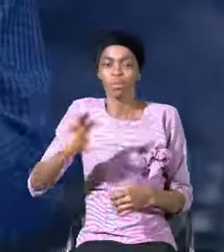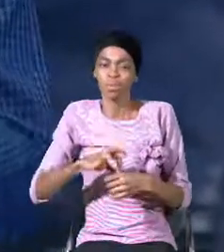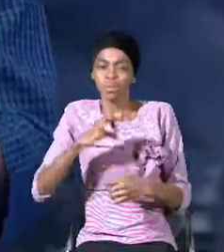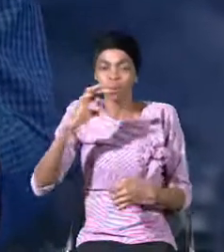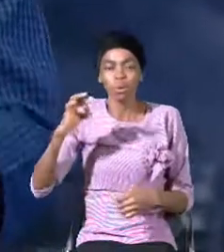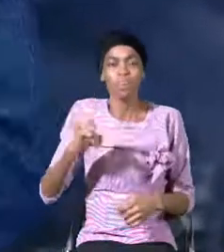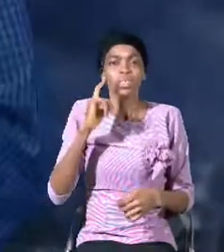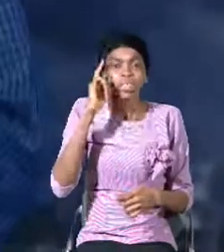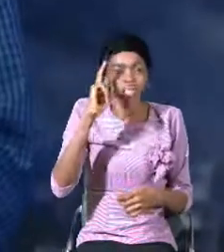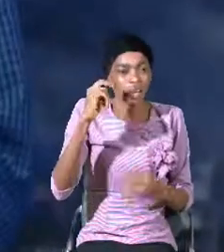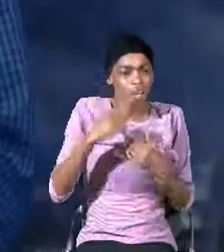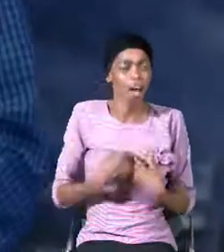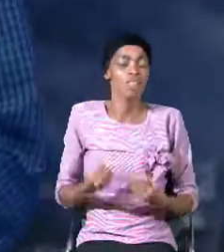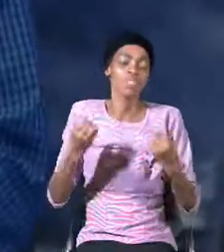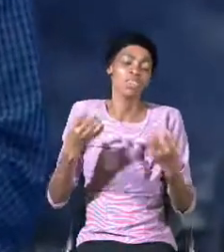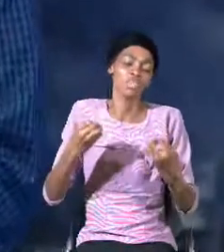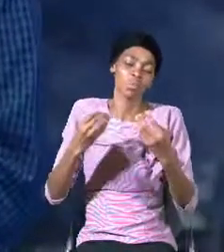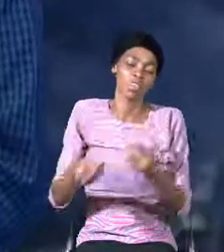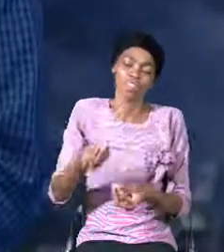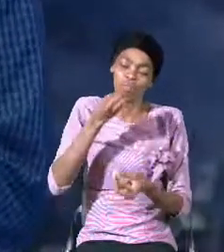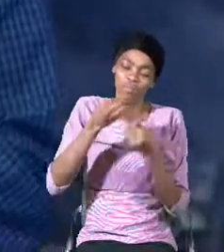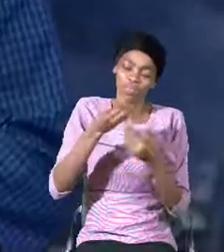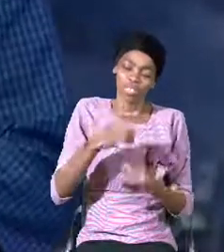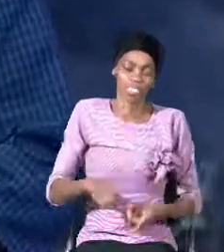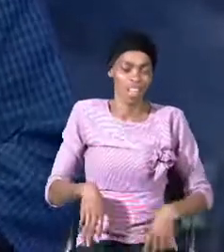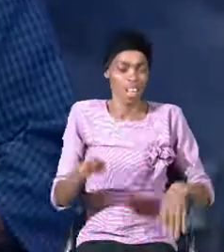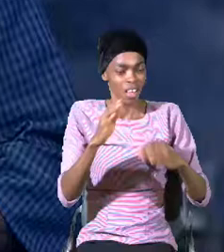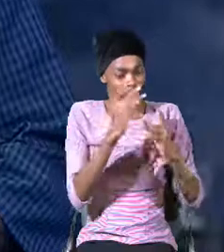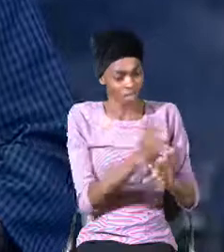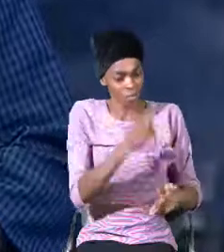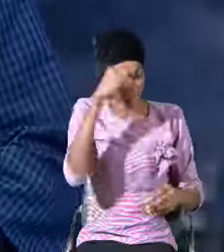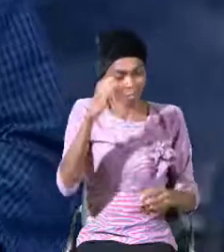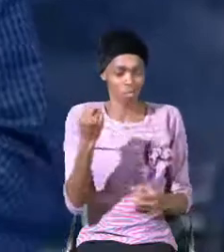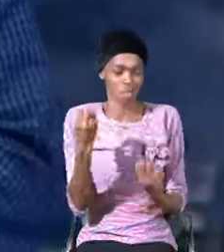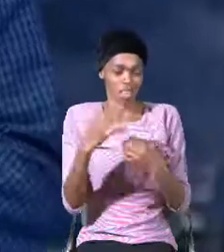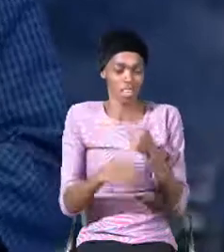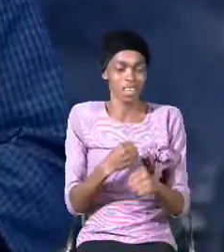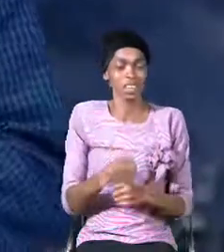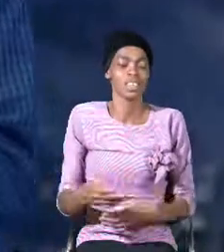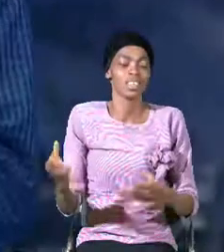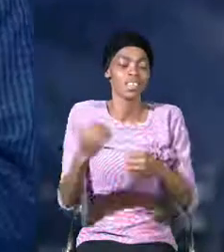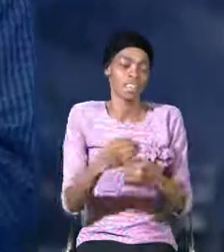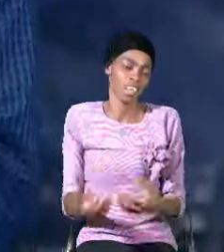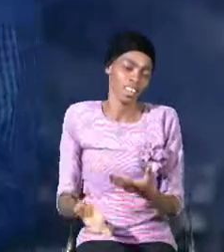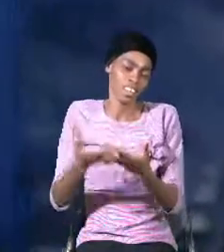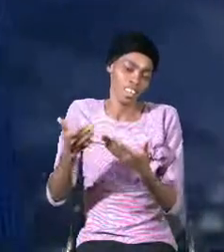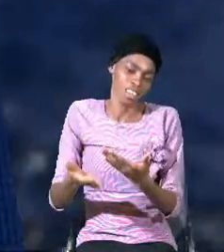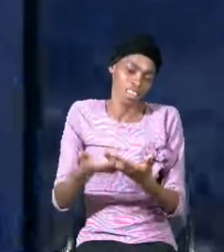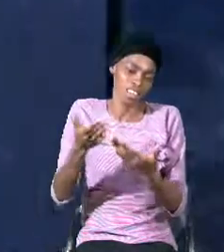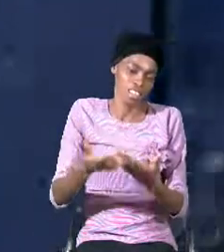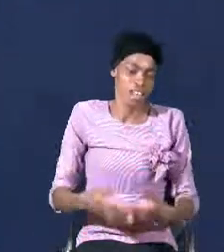tu as beaucoup de biens en réserve pour plusieurs années. Repose-toi, mange, bois